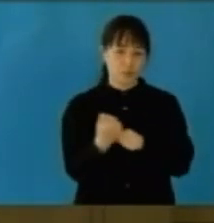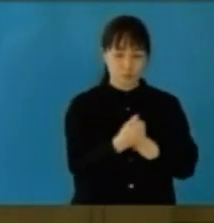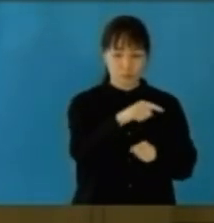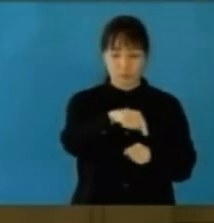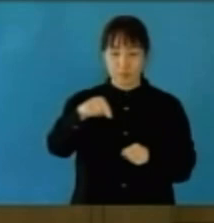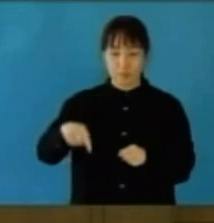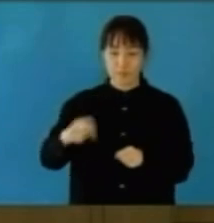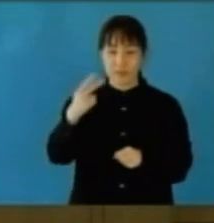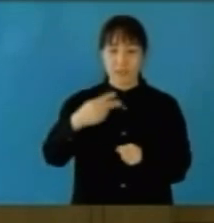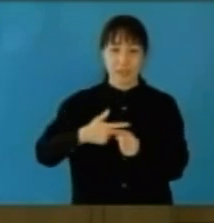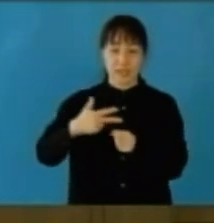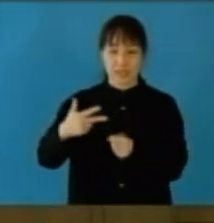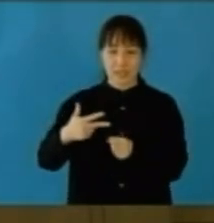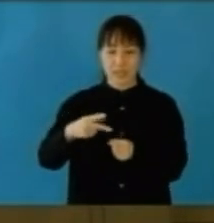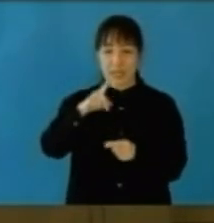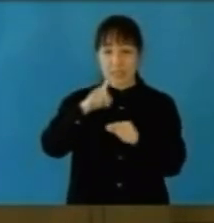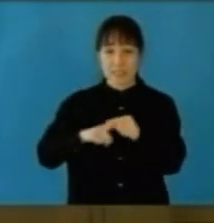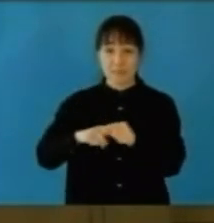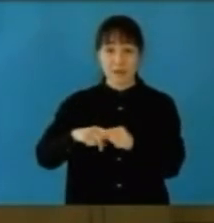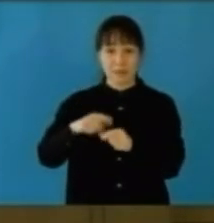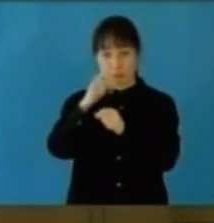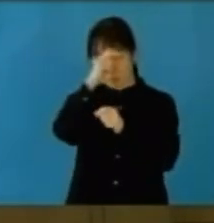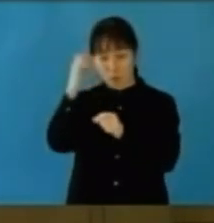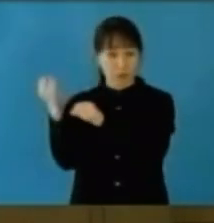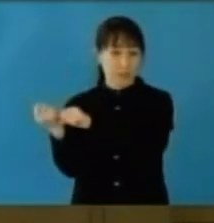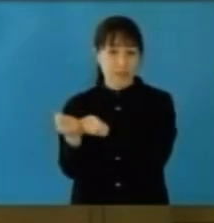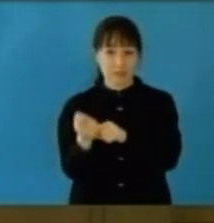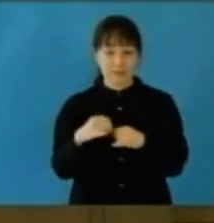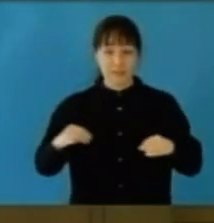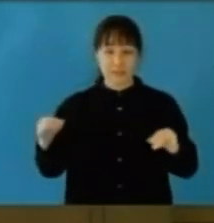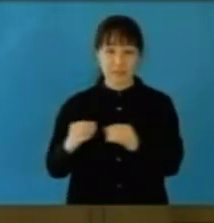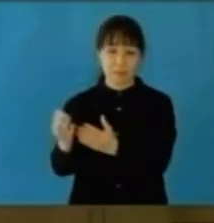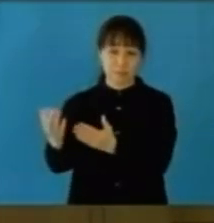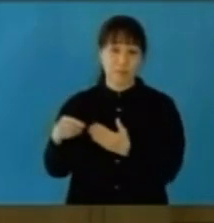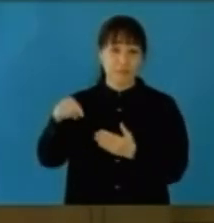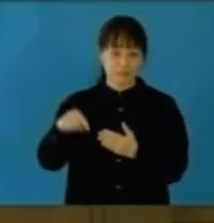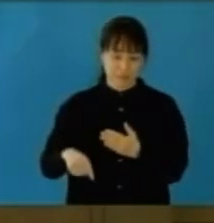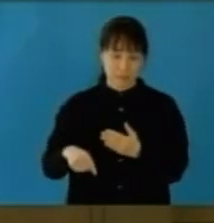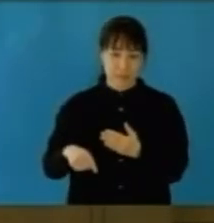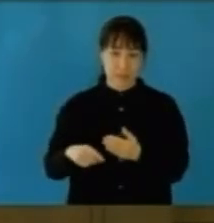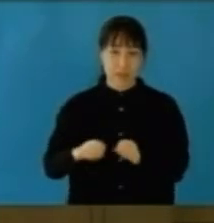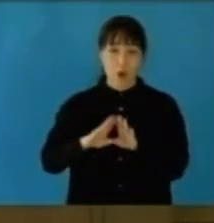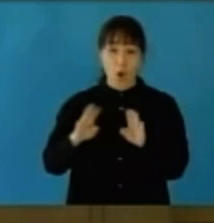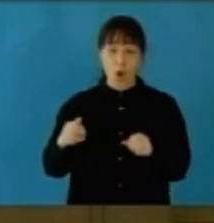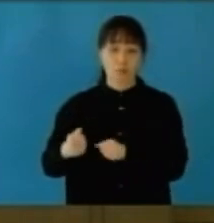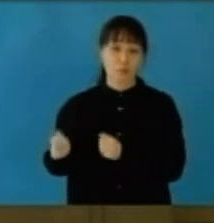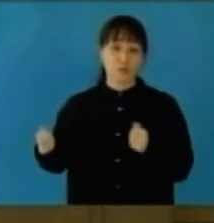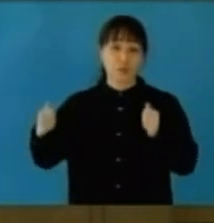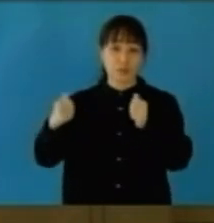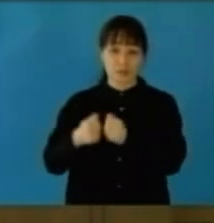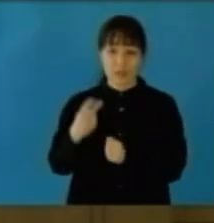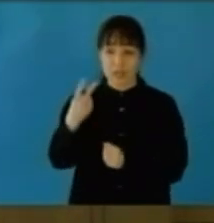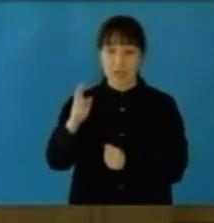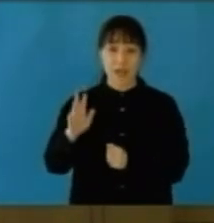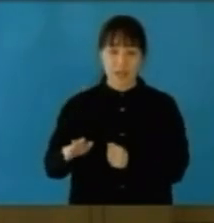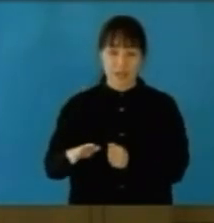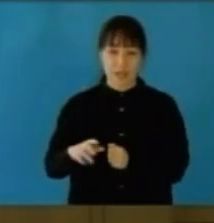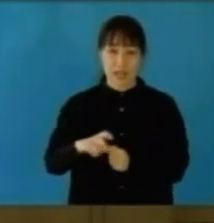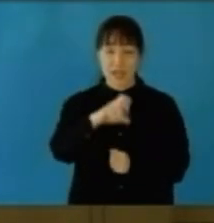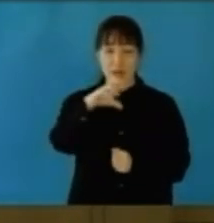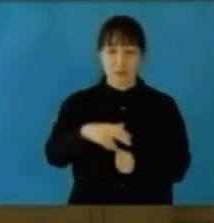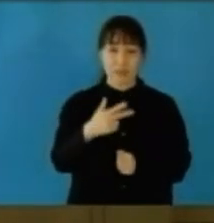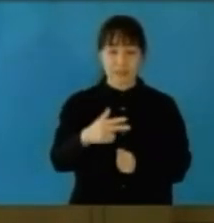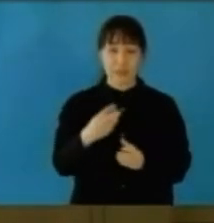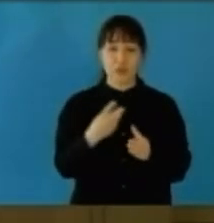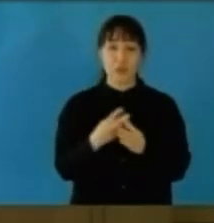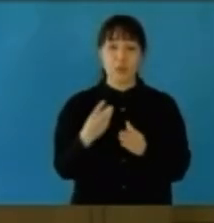2007年、これ千葉ロッテマリーンズが一軍のキャンプしてました。で、オープン戦もだいたい1試合か2試合あったんですね。で、2軍の初期キャンプも日置市の湯本球場と薩摩